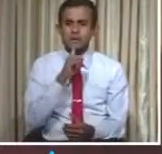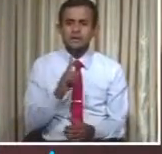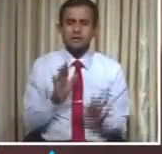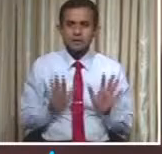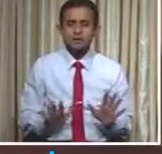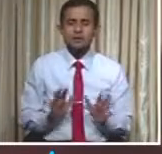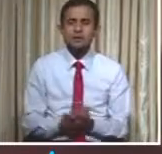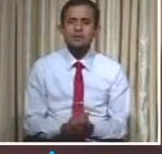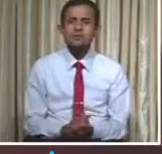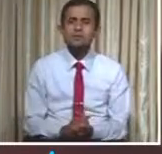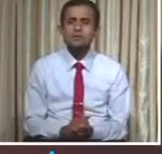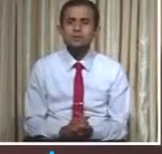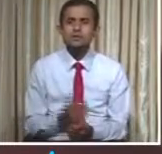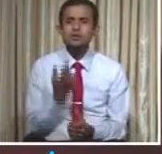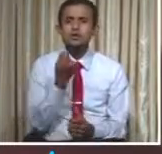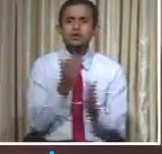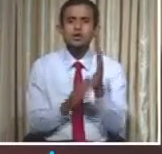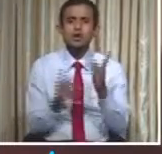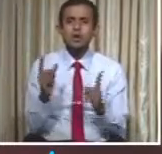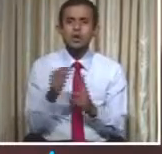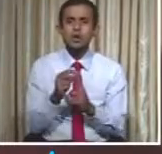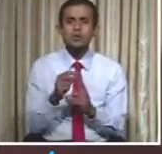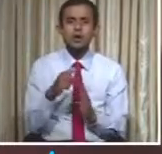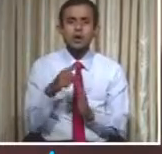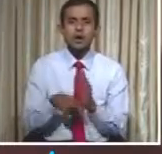අර මුදල් අමාත්‍යාංශය